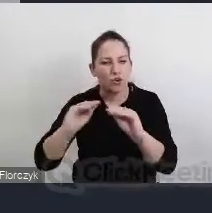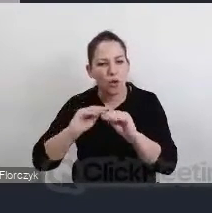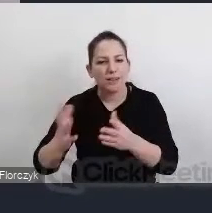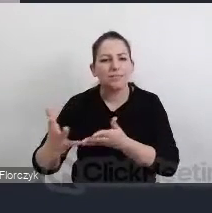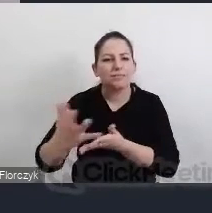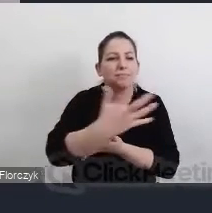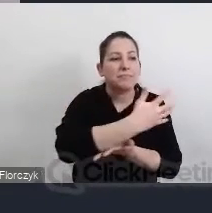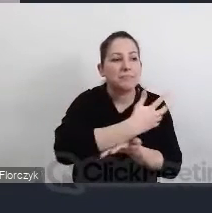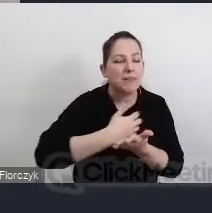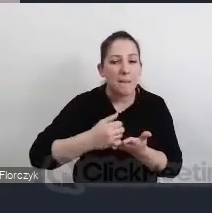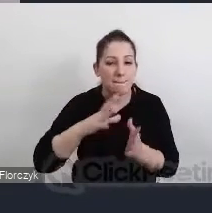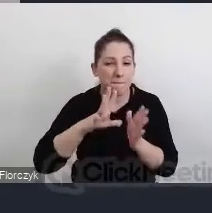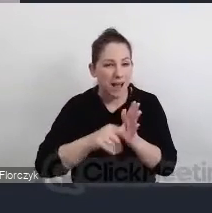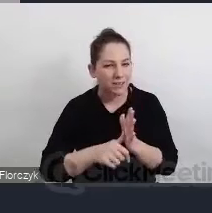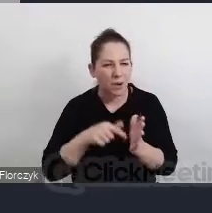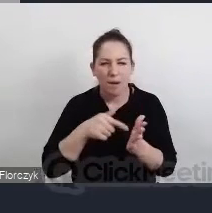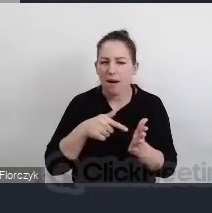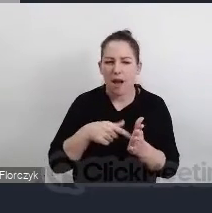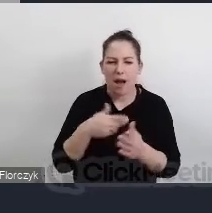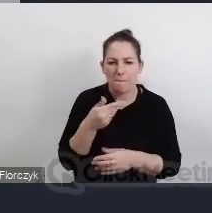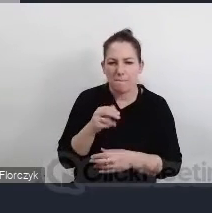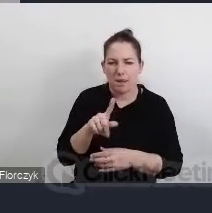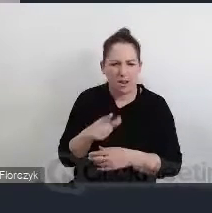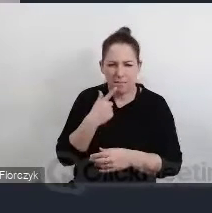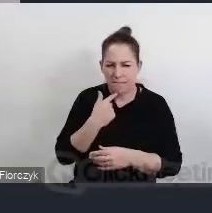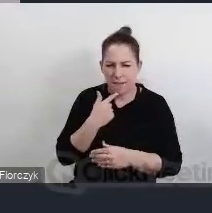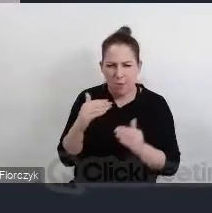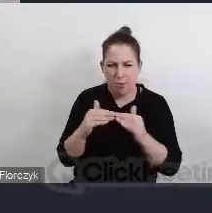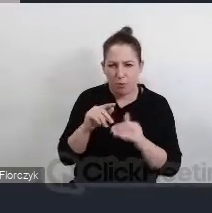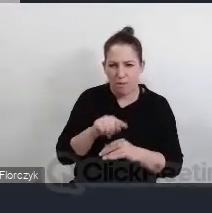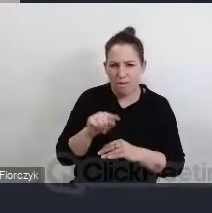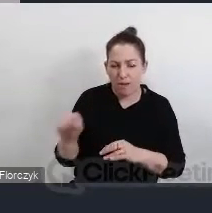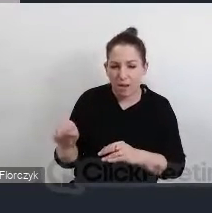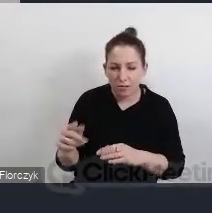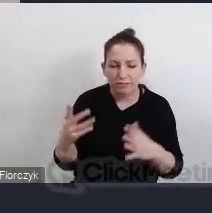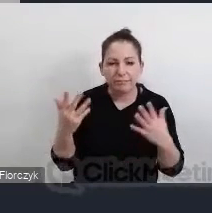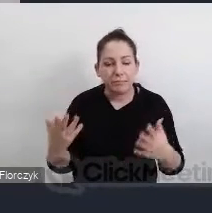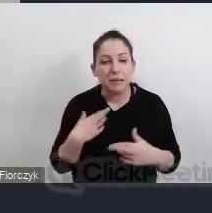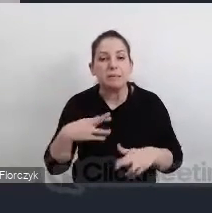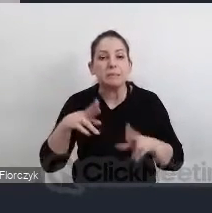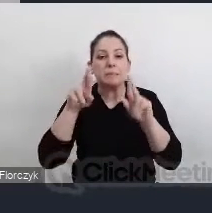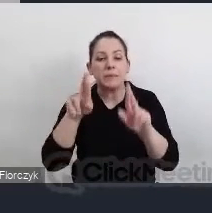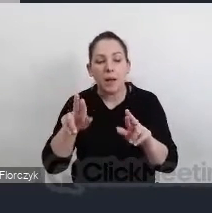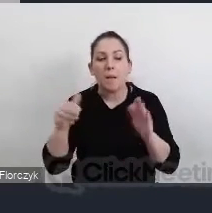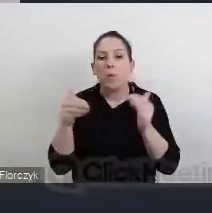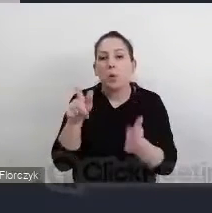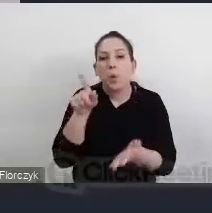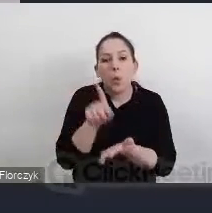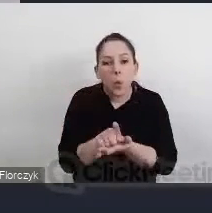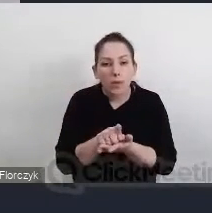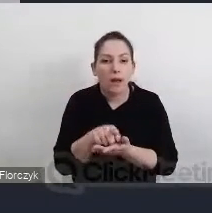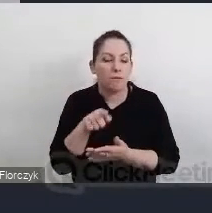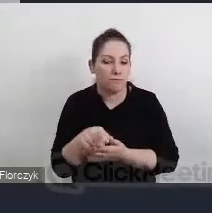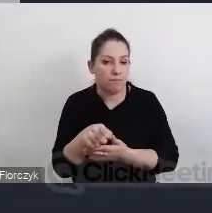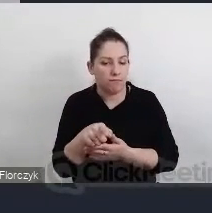miast, no to to, co jest w MRL-u, jest jeszcze bardzo niewiele, ale mamy nadzieję, że może nam się uda i ten